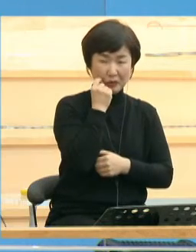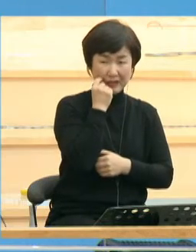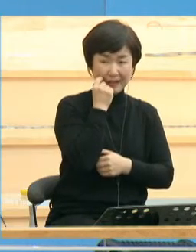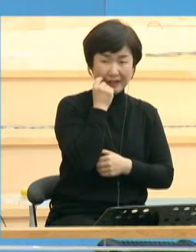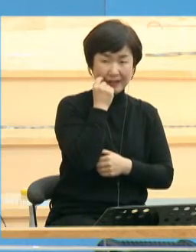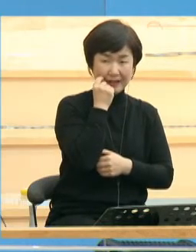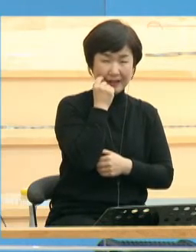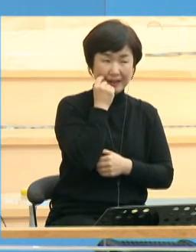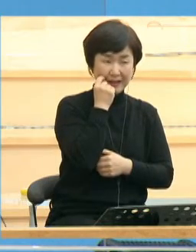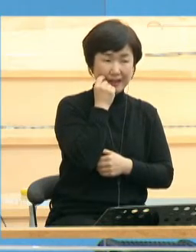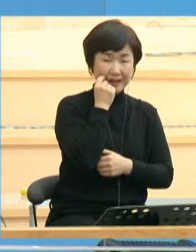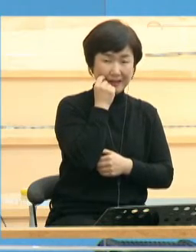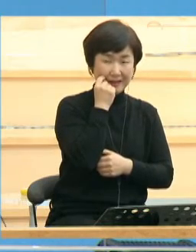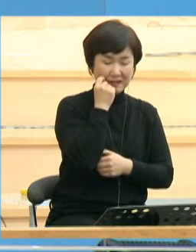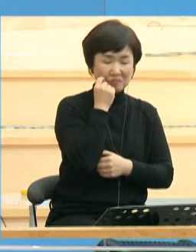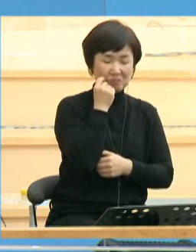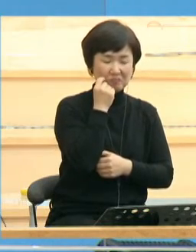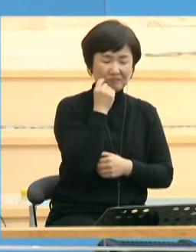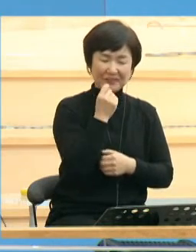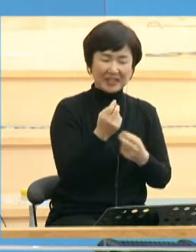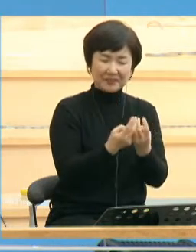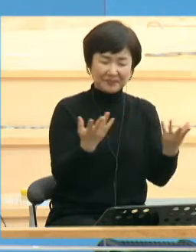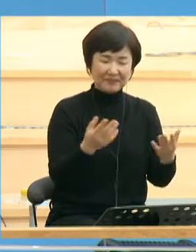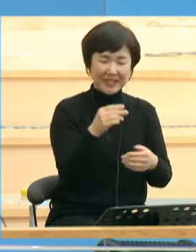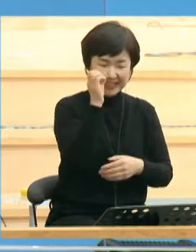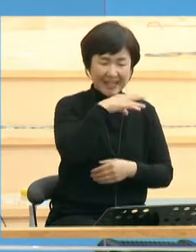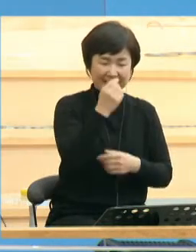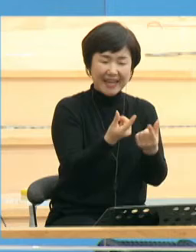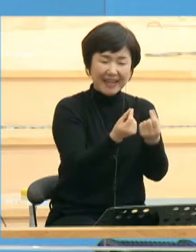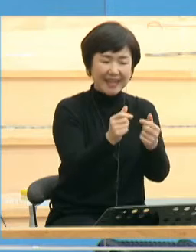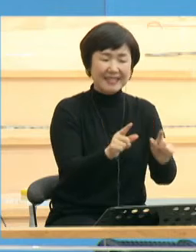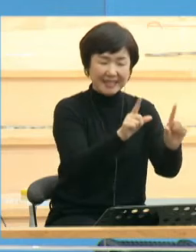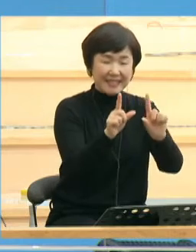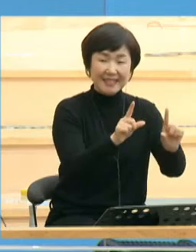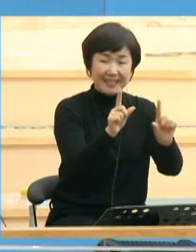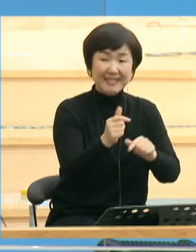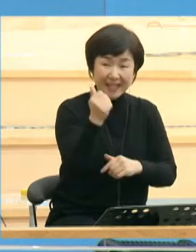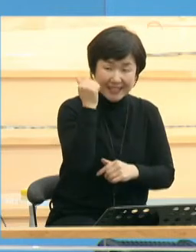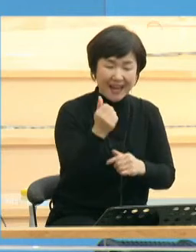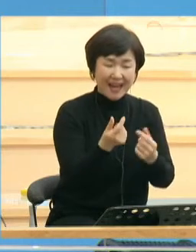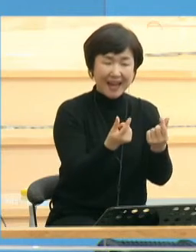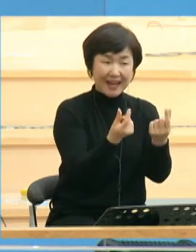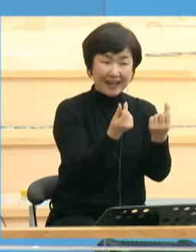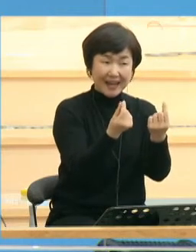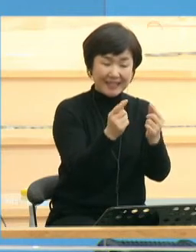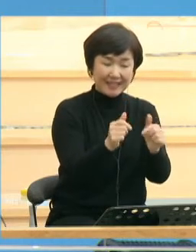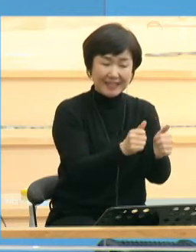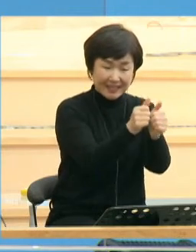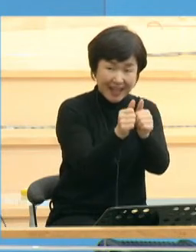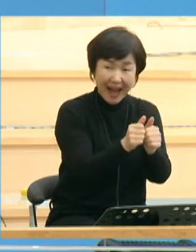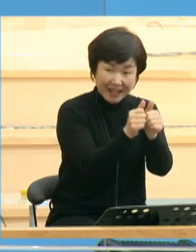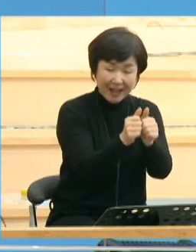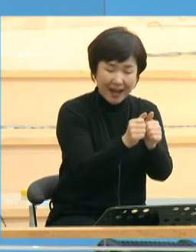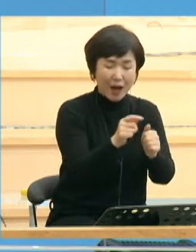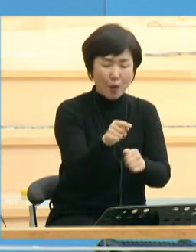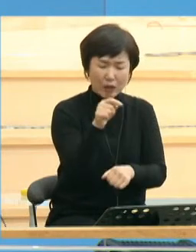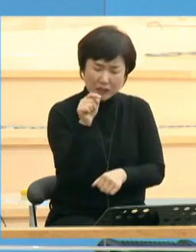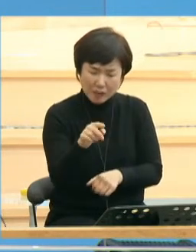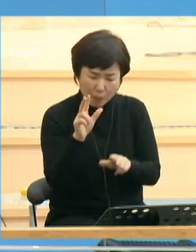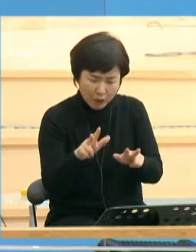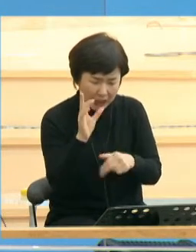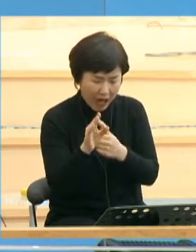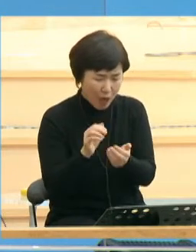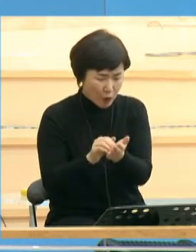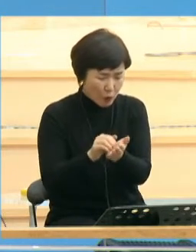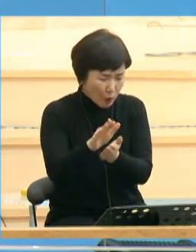이제 조금 지나서 고막 같이 살자 함께 살자 함께 거주하는 가하고 쫓아 내지